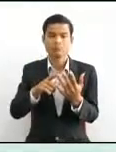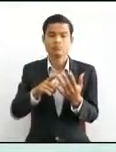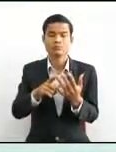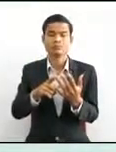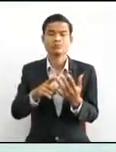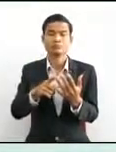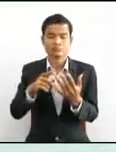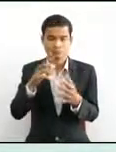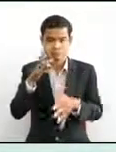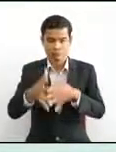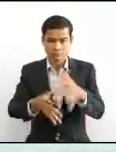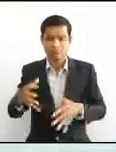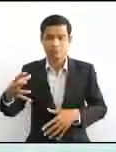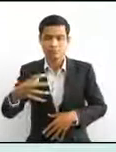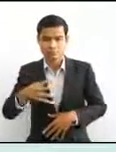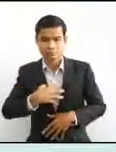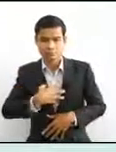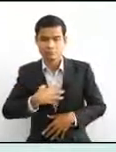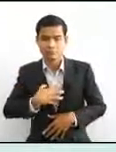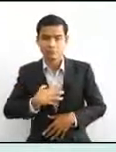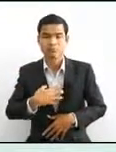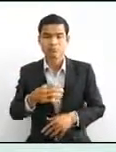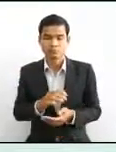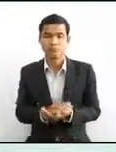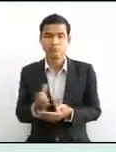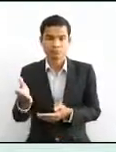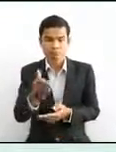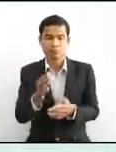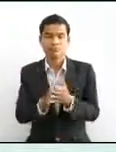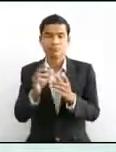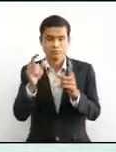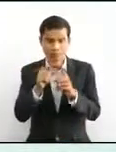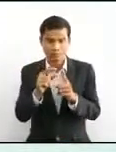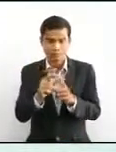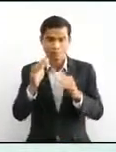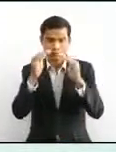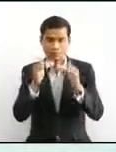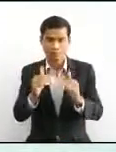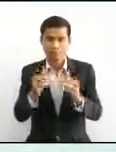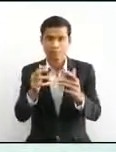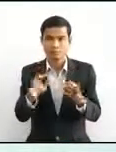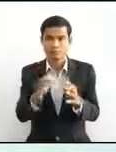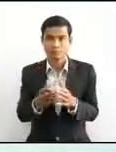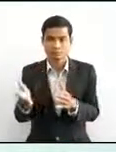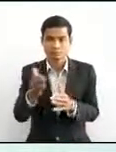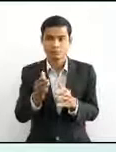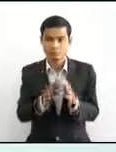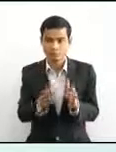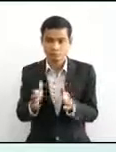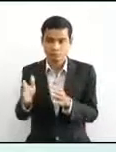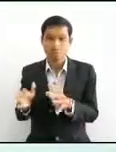nòng chấm nòng cha là con là lấy dương miến biệt khăn cầm tiệt ná ta con côn tìm